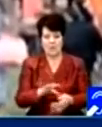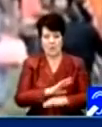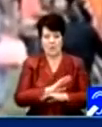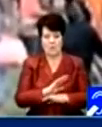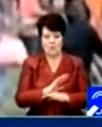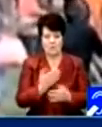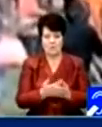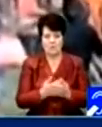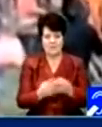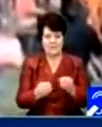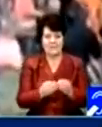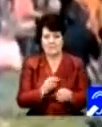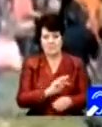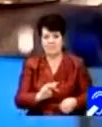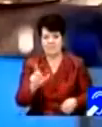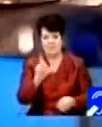puțin 10.000 de oameni.